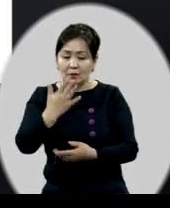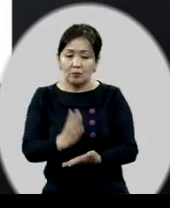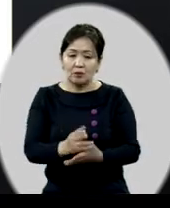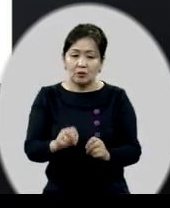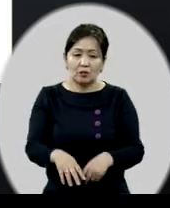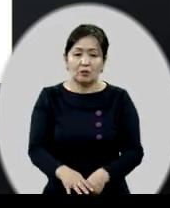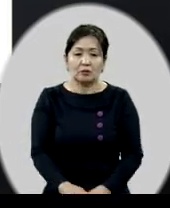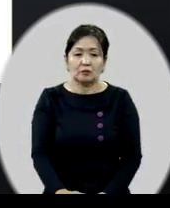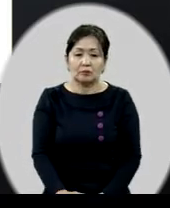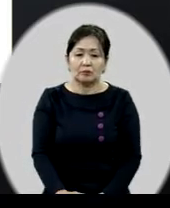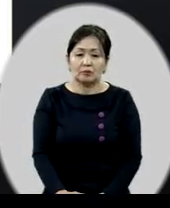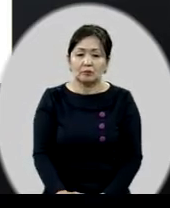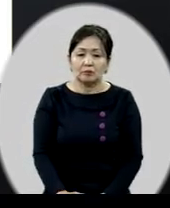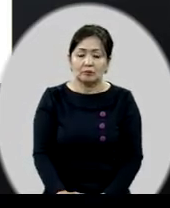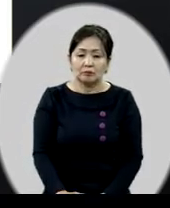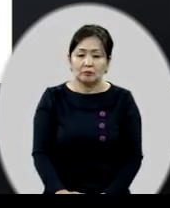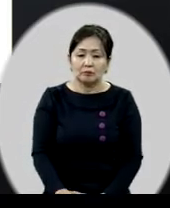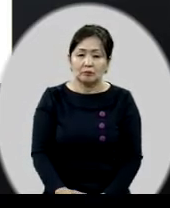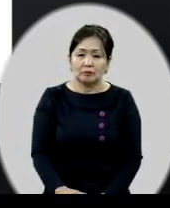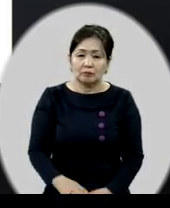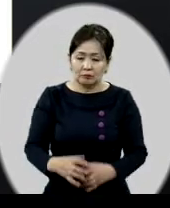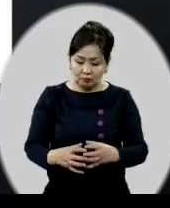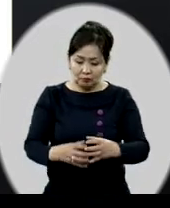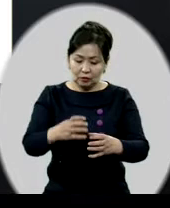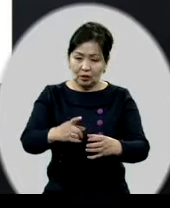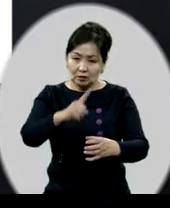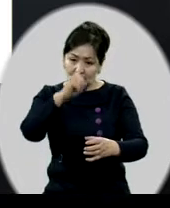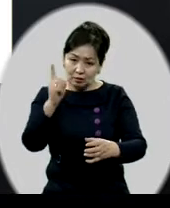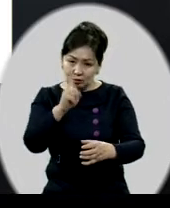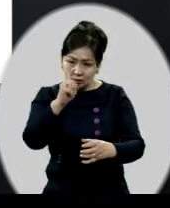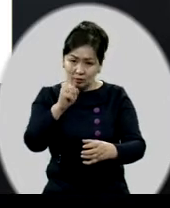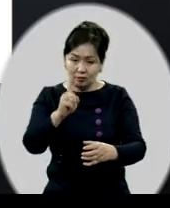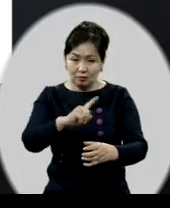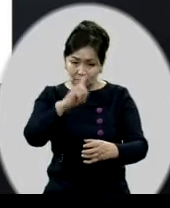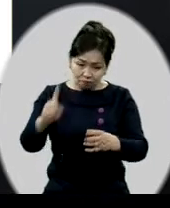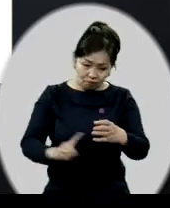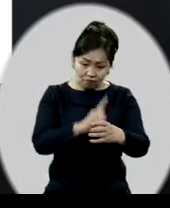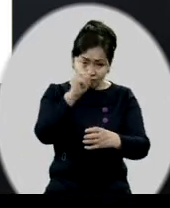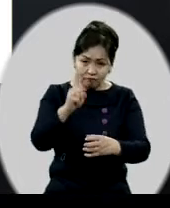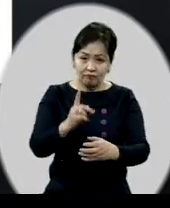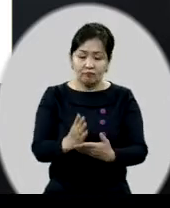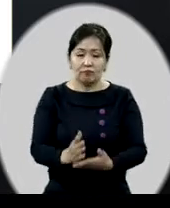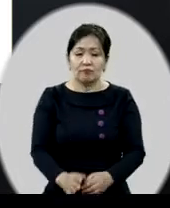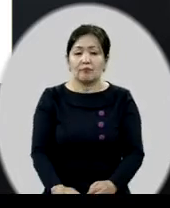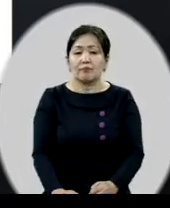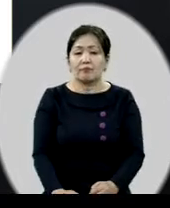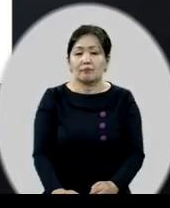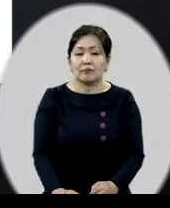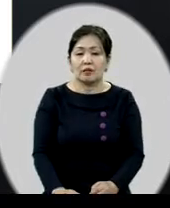байлаа? Багш нь түүнийг цэгээр тэмдэглэсэн байна. Ямар хэмжээтэй усыг нөгөө сав руугаа